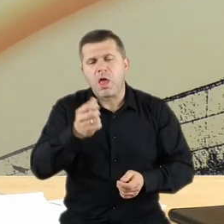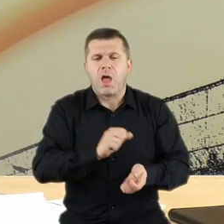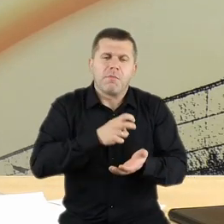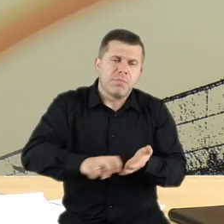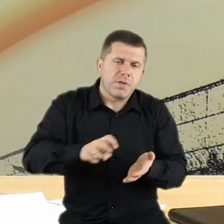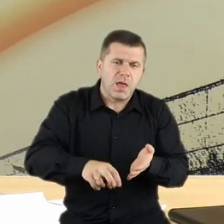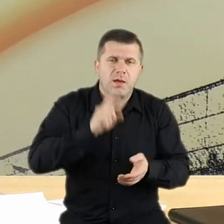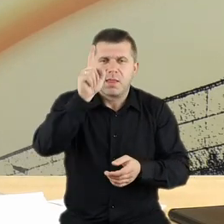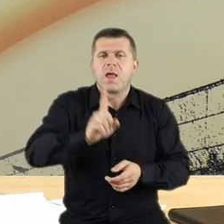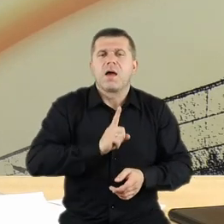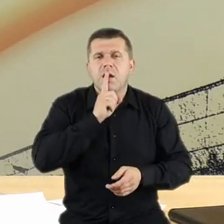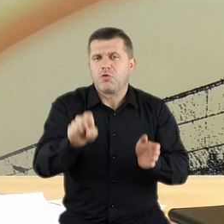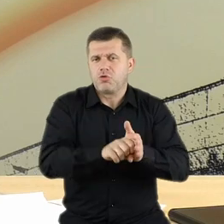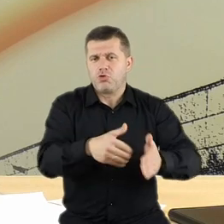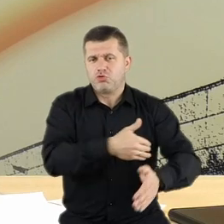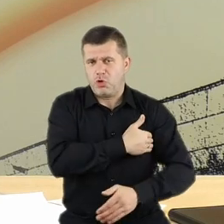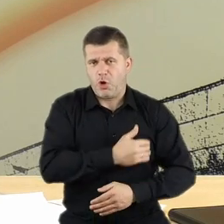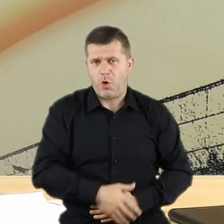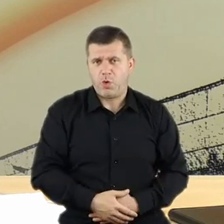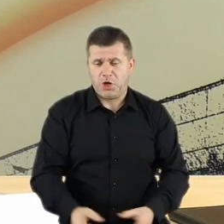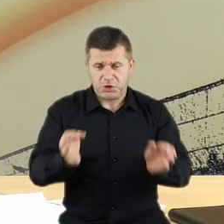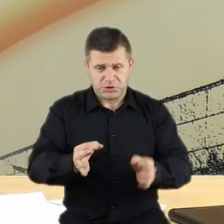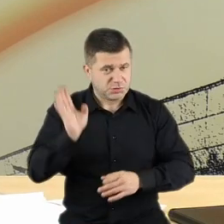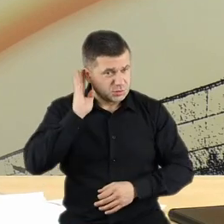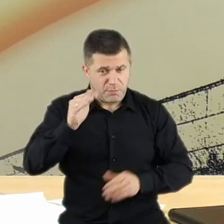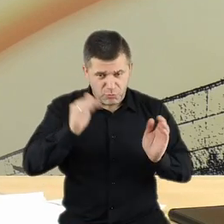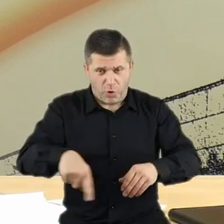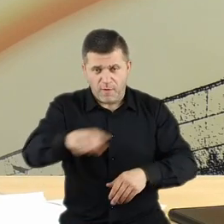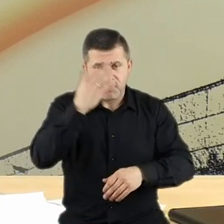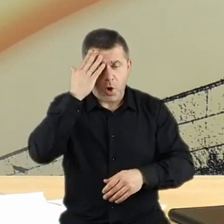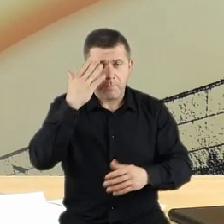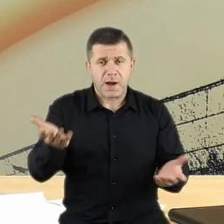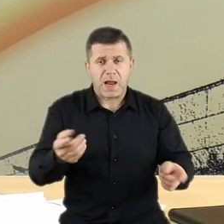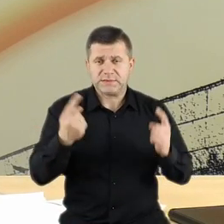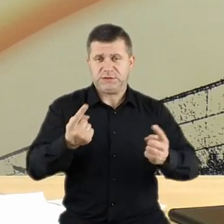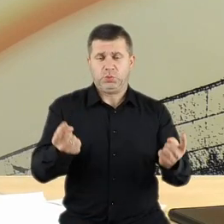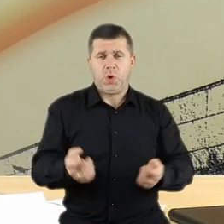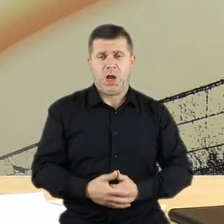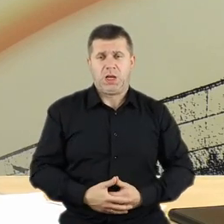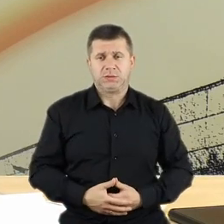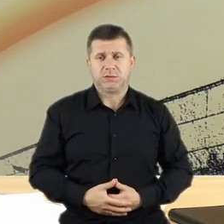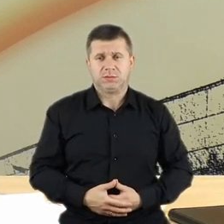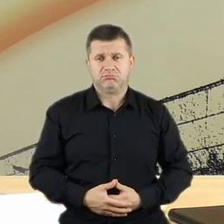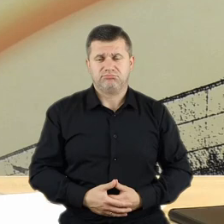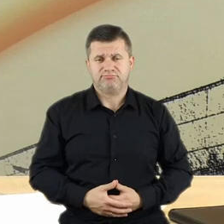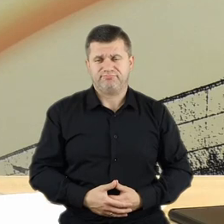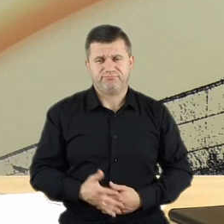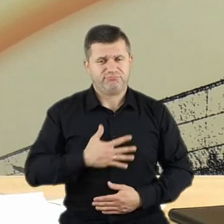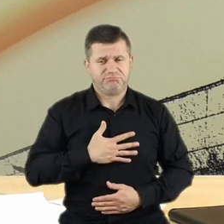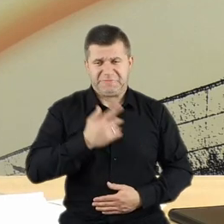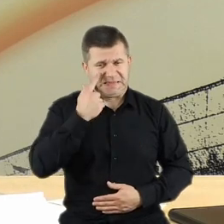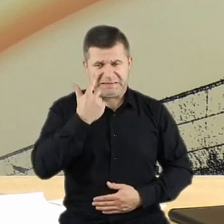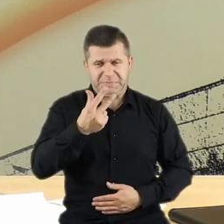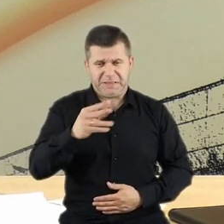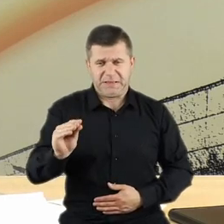religię do szkoły No czy dzisiaj ktoś sobie wyobraża taką sytuację No jakoś Chyba nie Także to